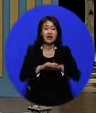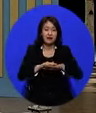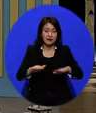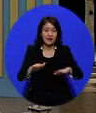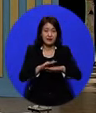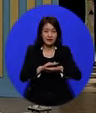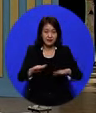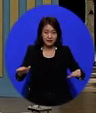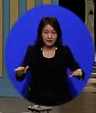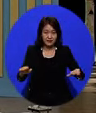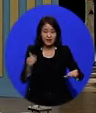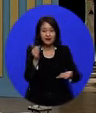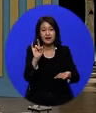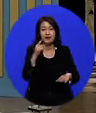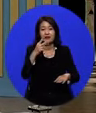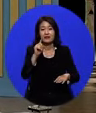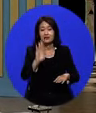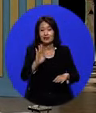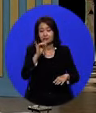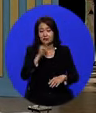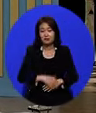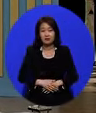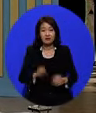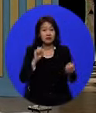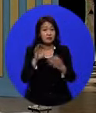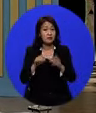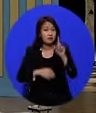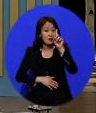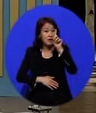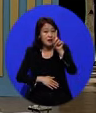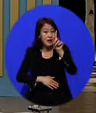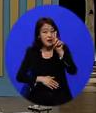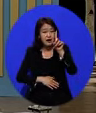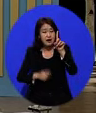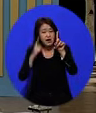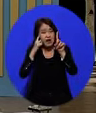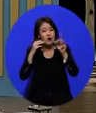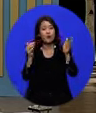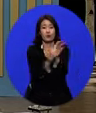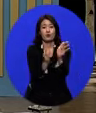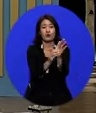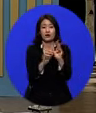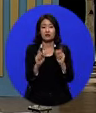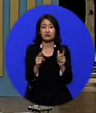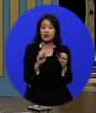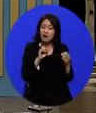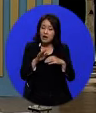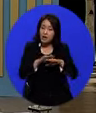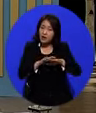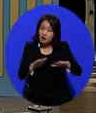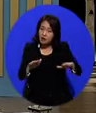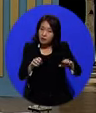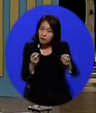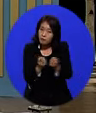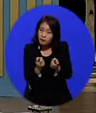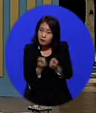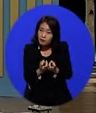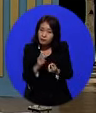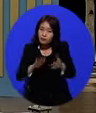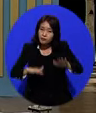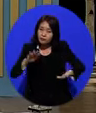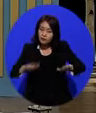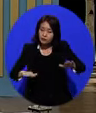있어요. 자, 답 하나에 꽂혀서 생각이 멈추는 거랑 다양한 해답이 있는 거랑 차이가